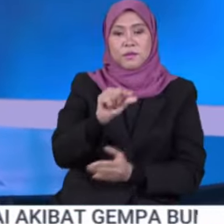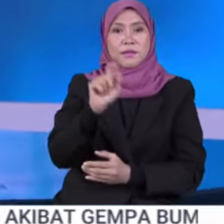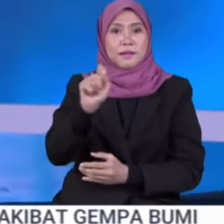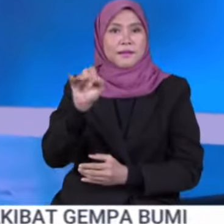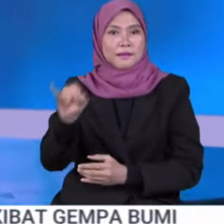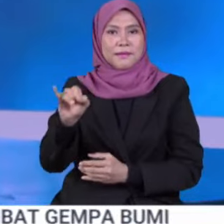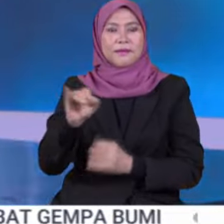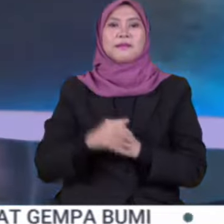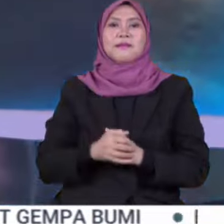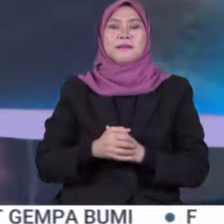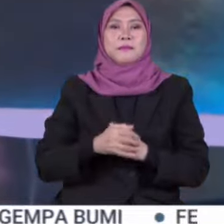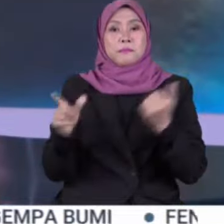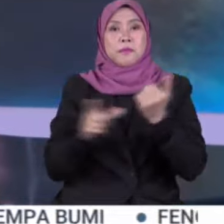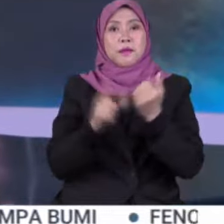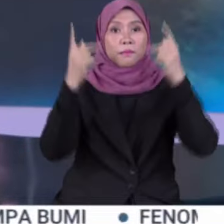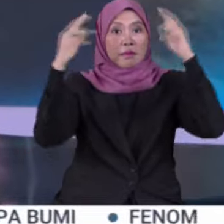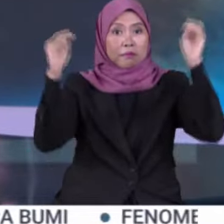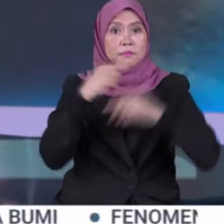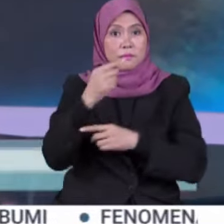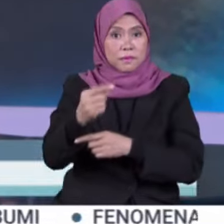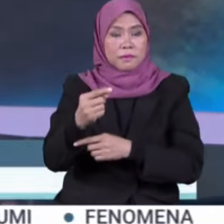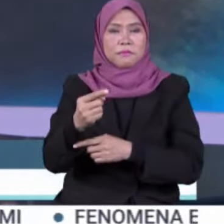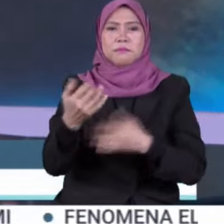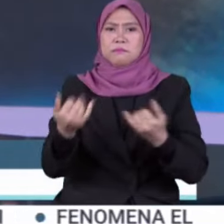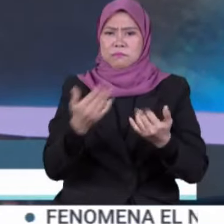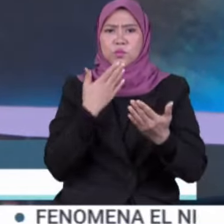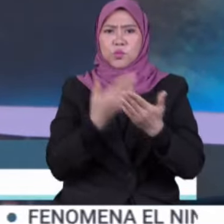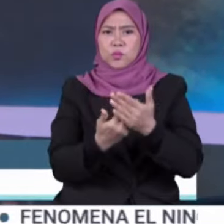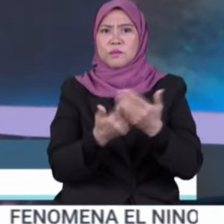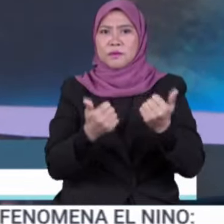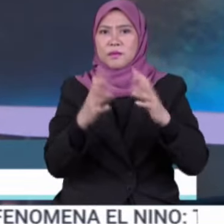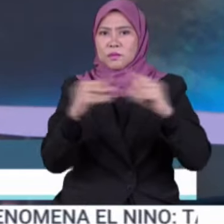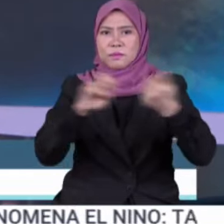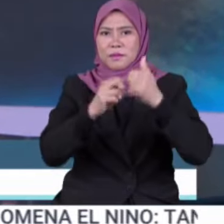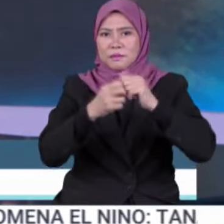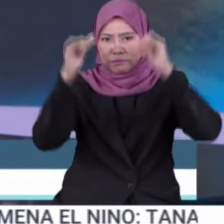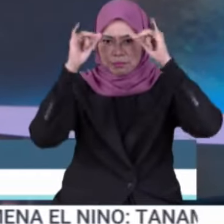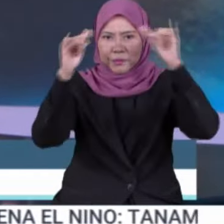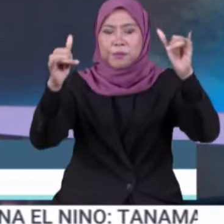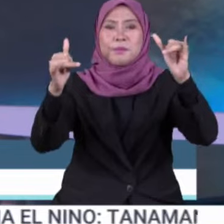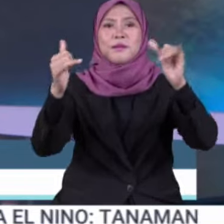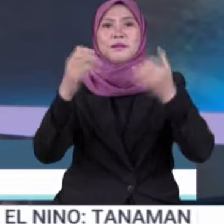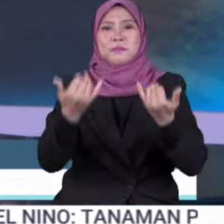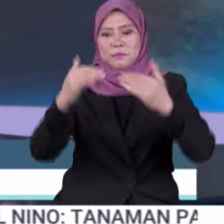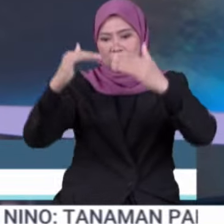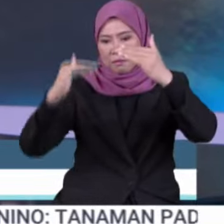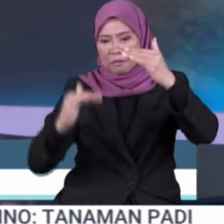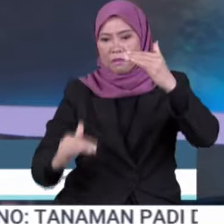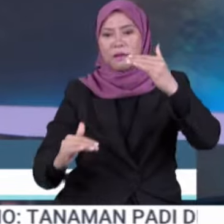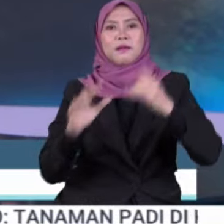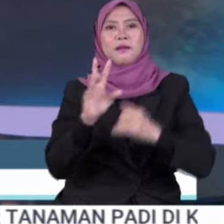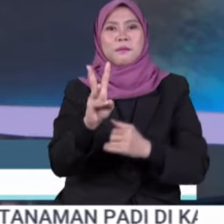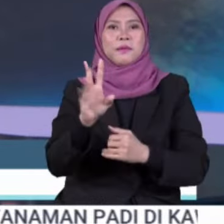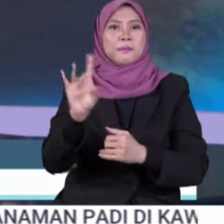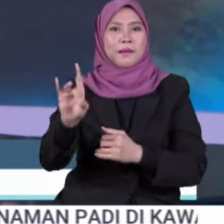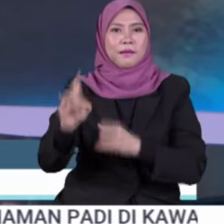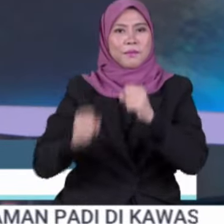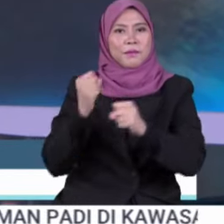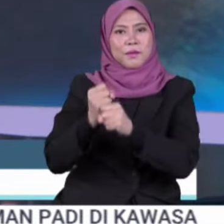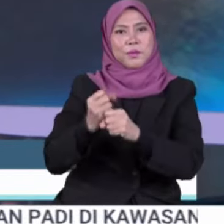Sri Dr. Ahmad Zahid Hamidi, ia merupakan prestasi baik dalam menangani keganasan berbanding tangga ke-68 pada